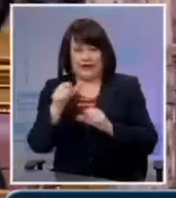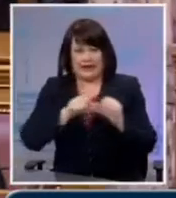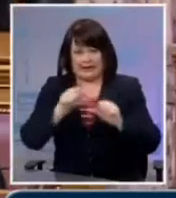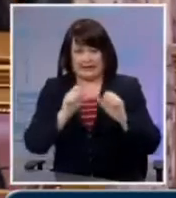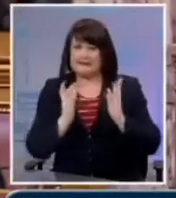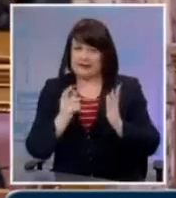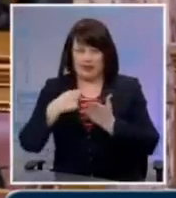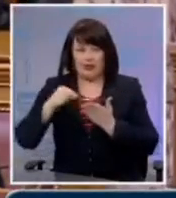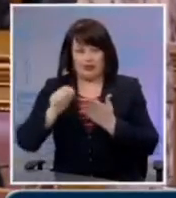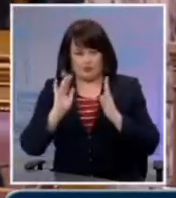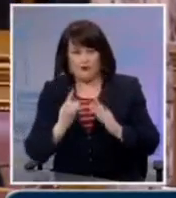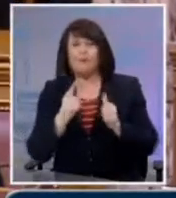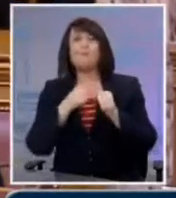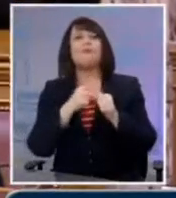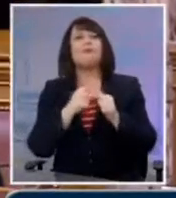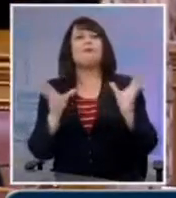Ό,τι αφορά την,